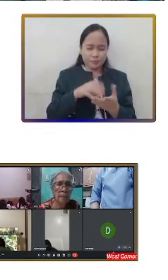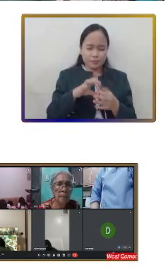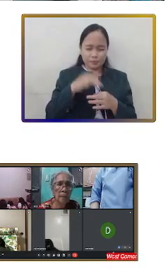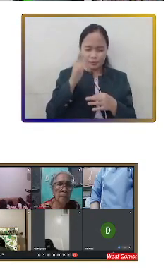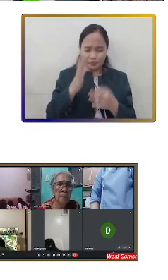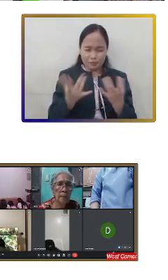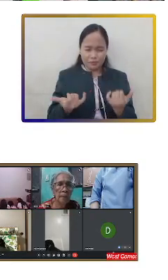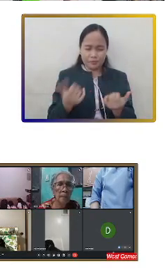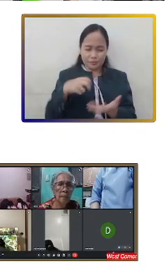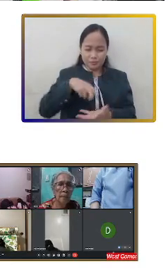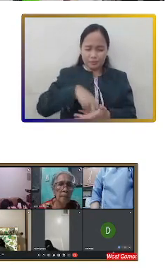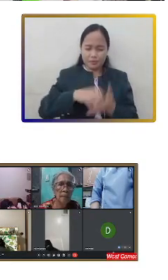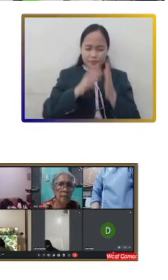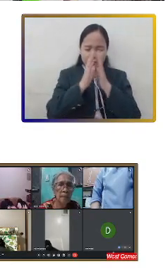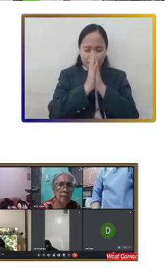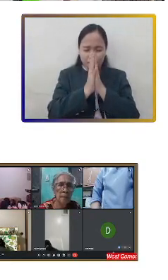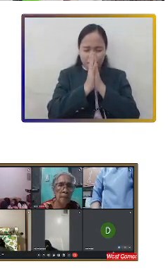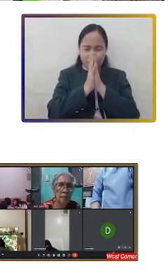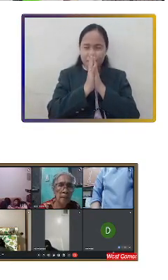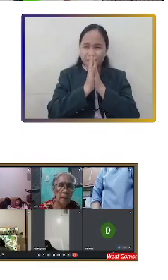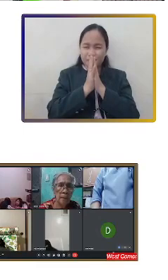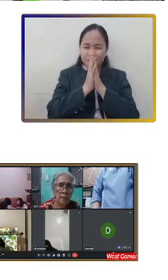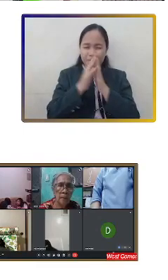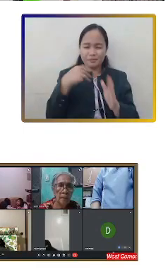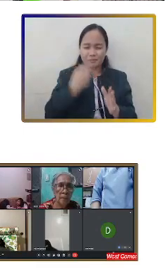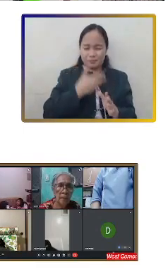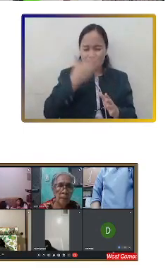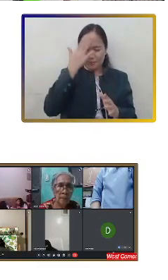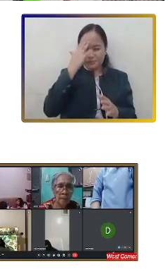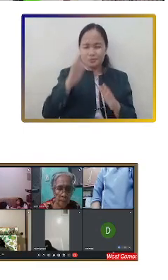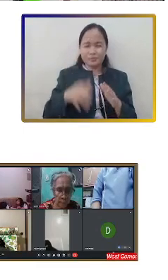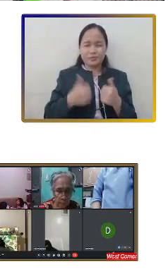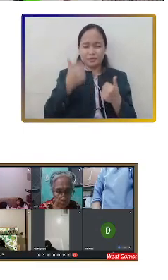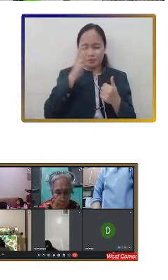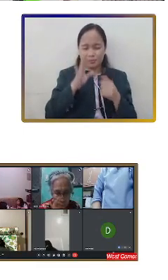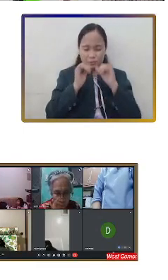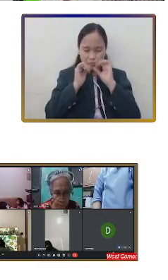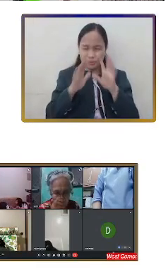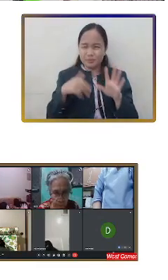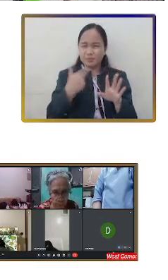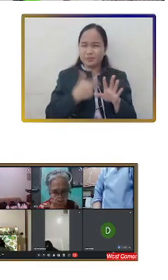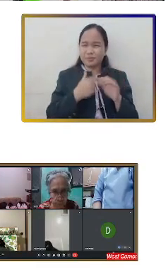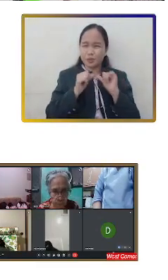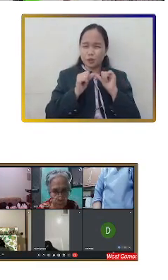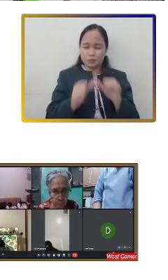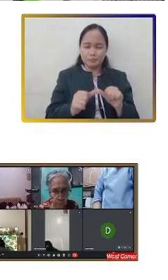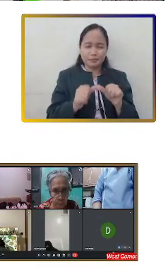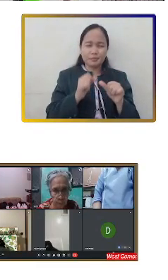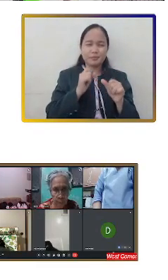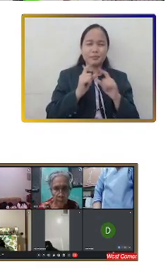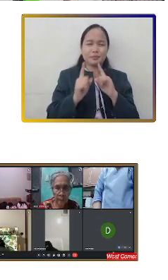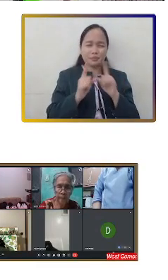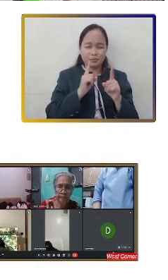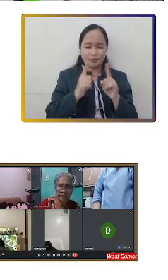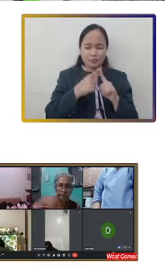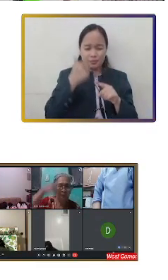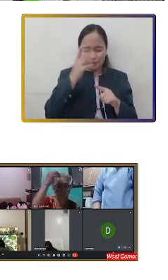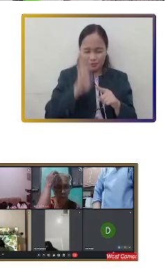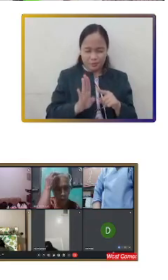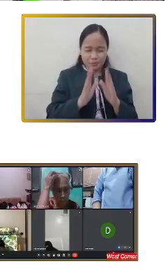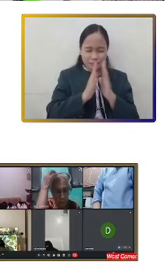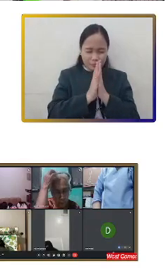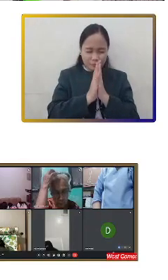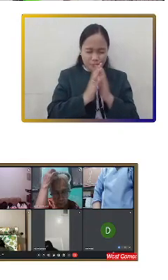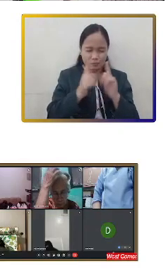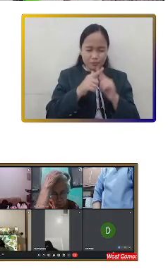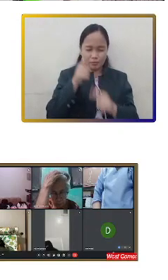nakapigit, kung alam po natin kung gaano tayo pinagpapala ng Diyos, let's continue to make business with God. Let's pray to